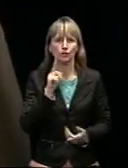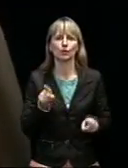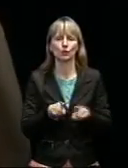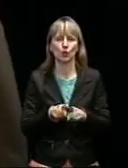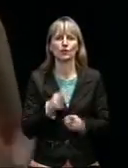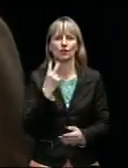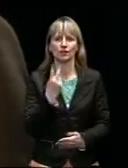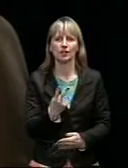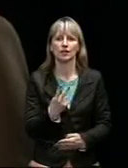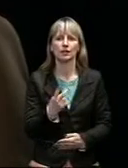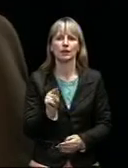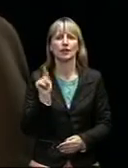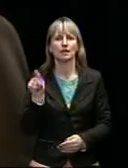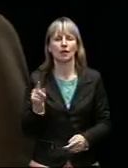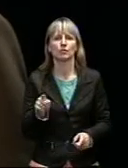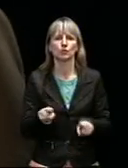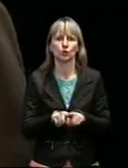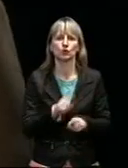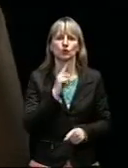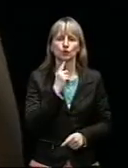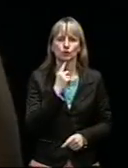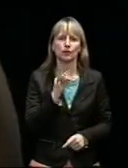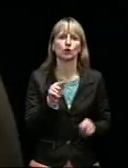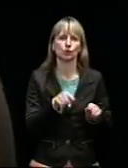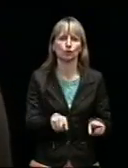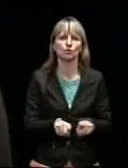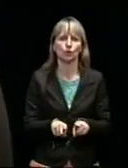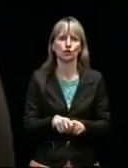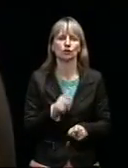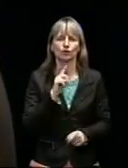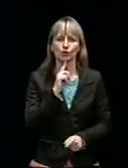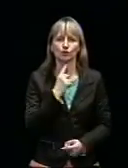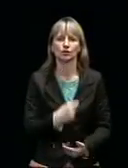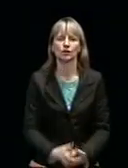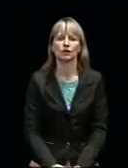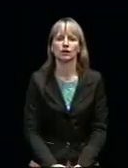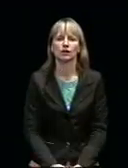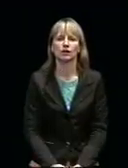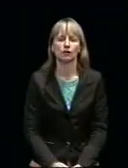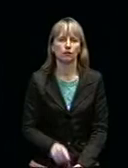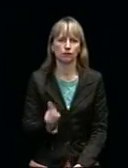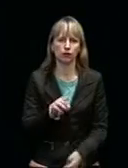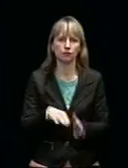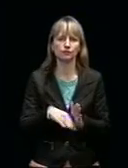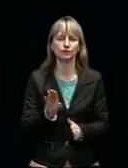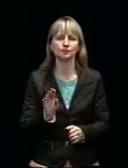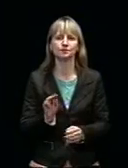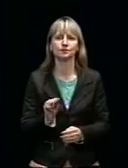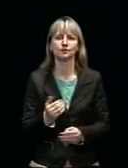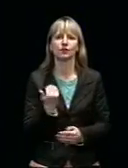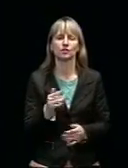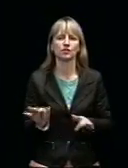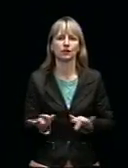видно. Поэтому и там очень сложно по-своему, и здесь очень сложно. А вот что наикрутейше в педагогической